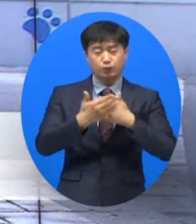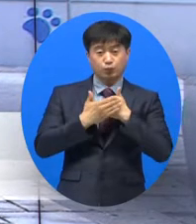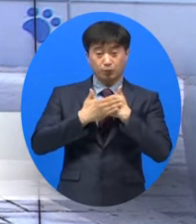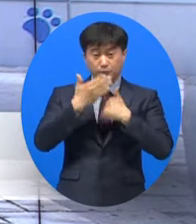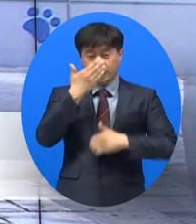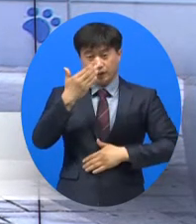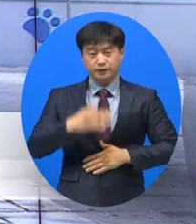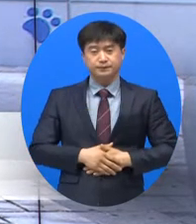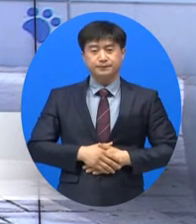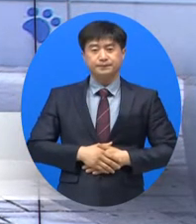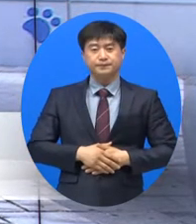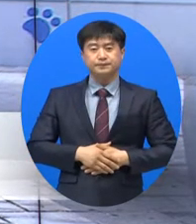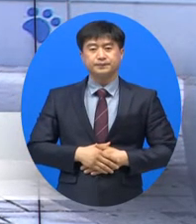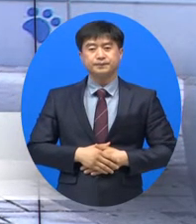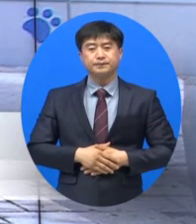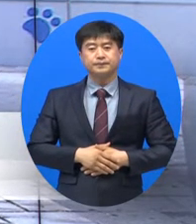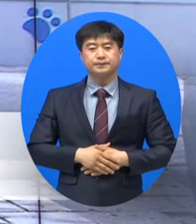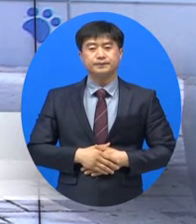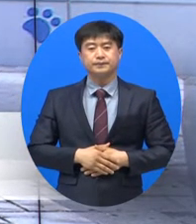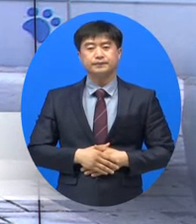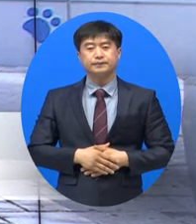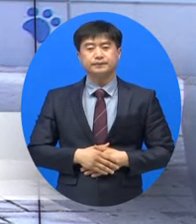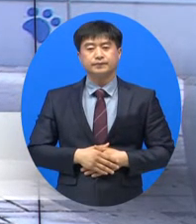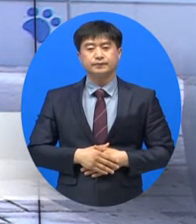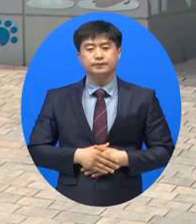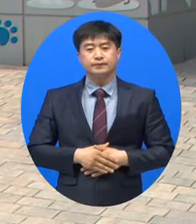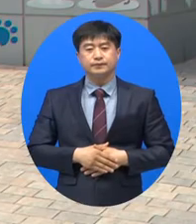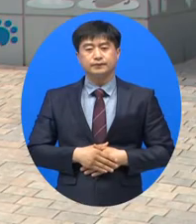것으로 기대됩니다. 현장 취재했습니다.